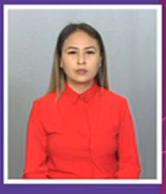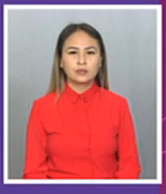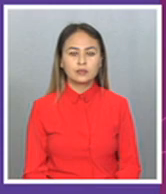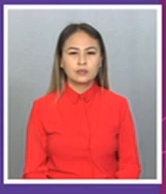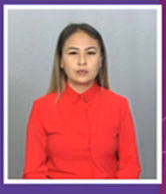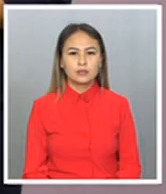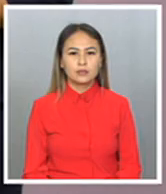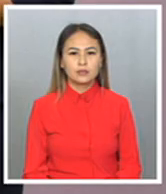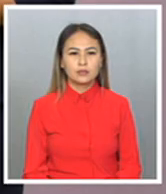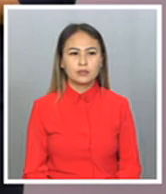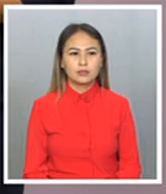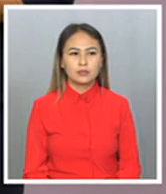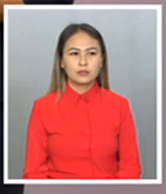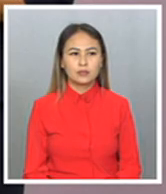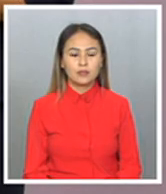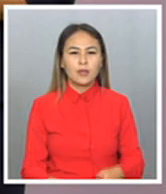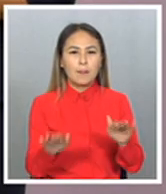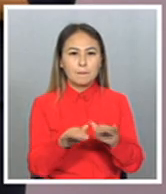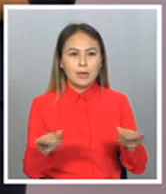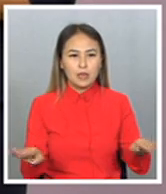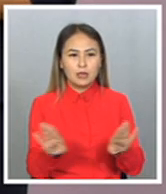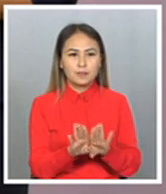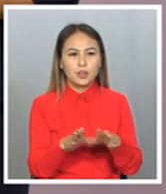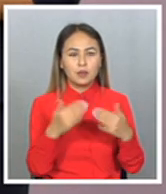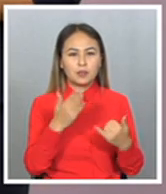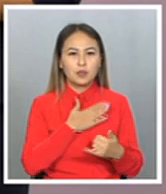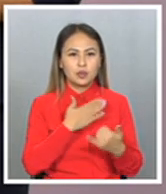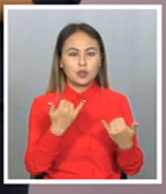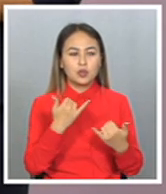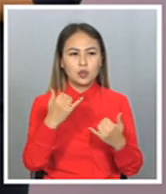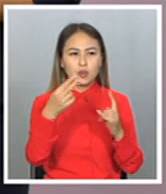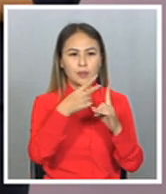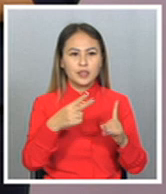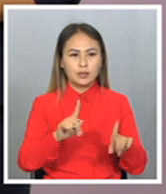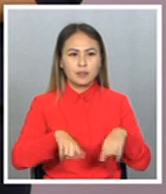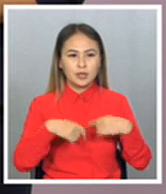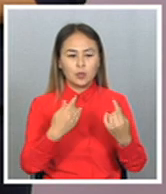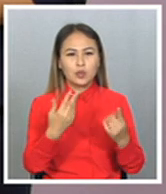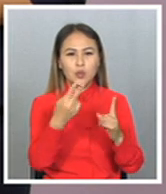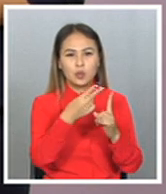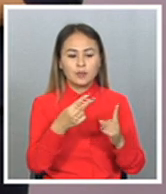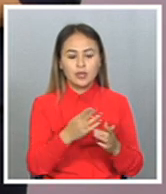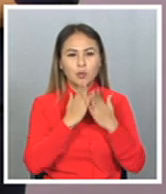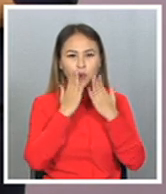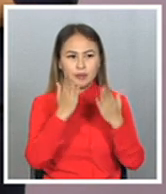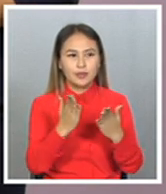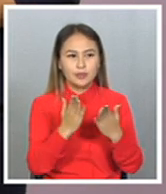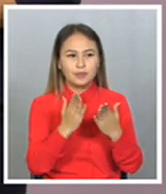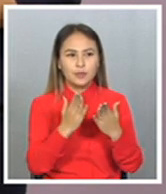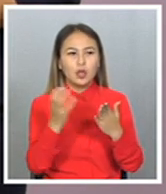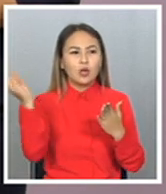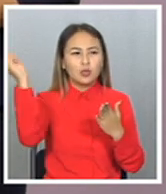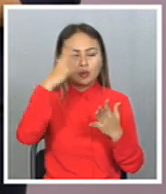екен. Балалар, бізге сөйлемдер берілді. Қазір сол сөйлемдерді оқиық.